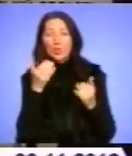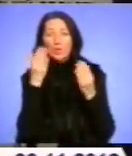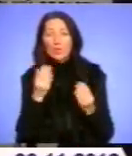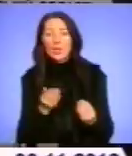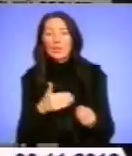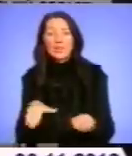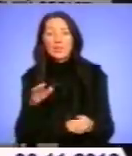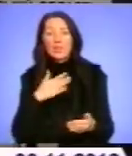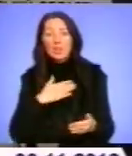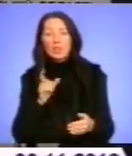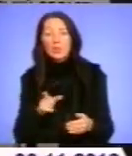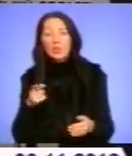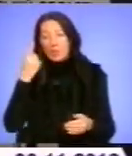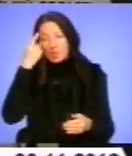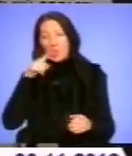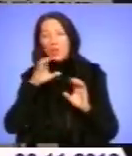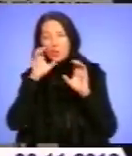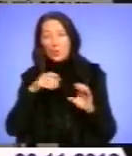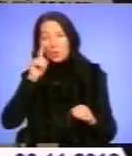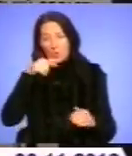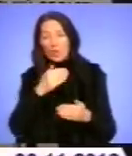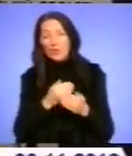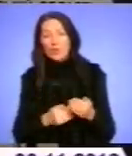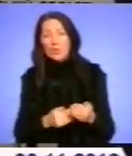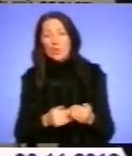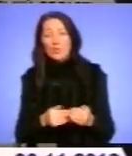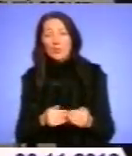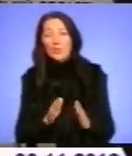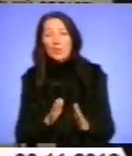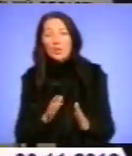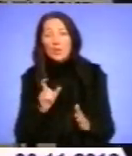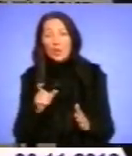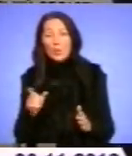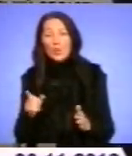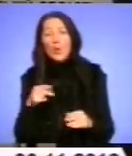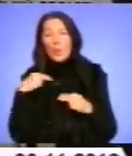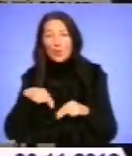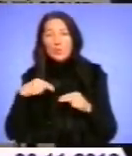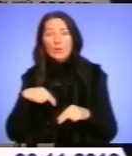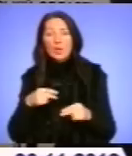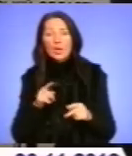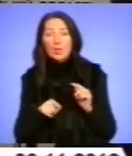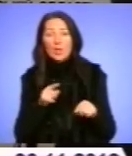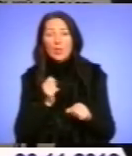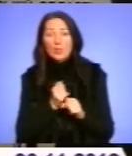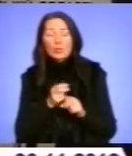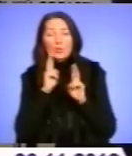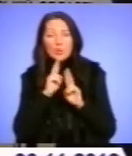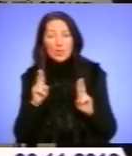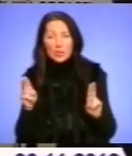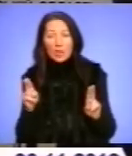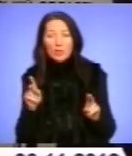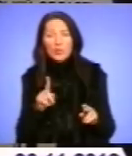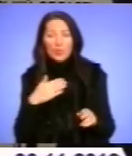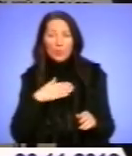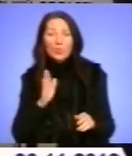не всі наші громадяни де знають закони, знають статті, да, не тільки громадяни, і працівники, деякі працюють, і то не знають, то ми, що ми